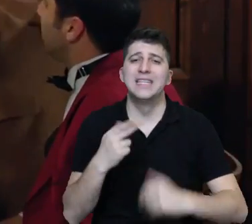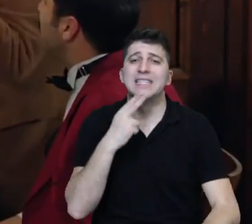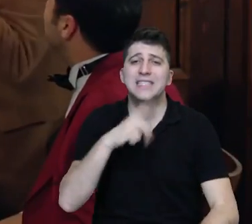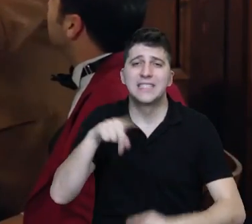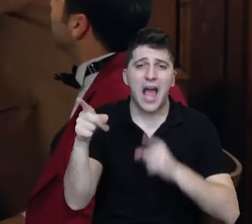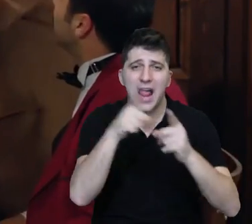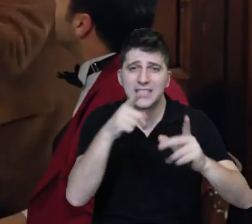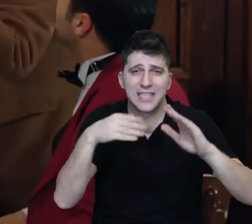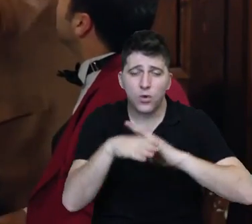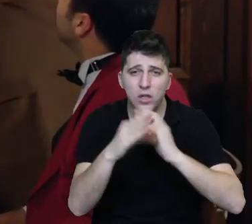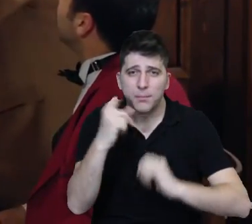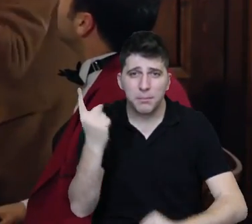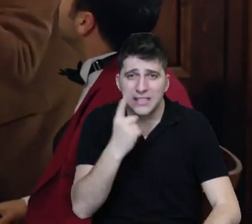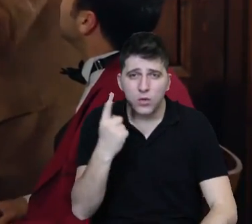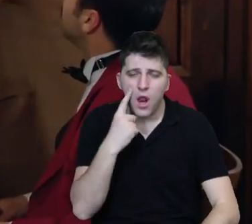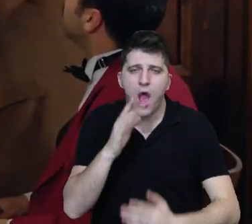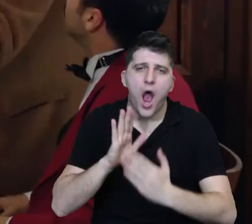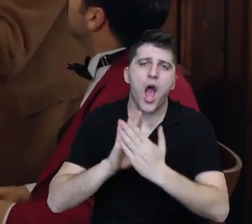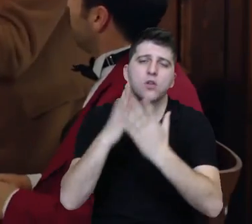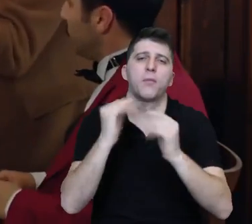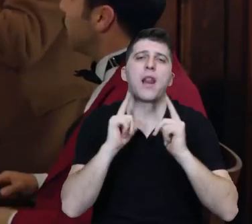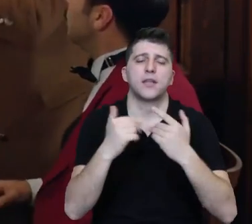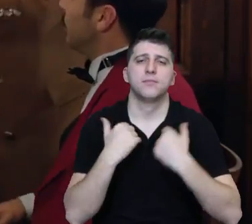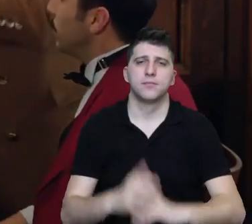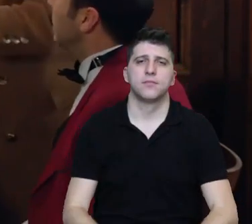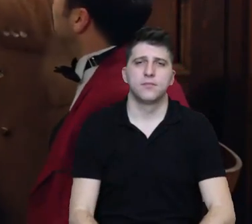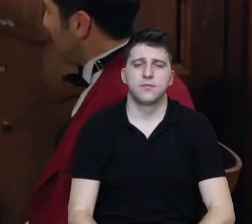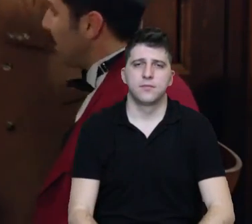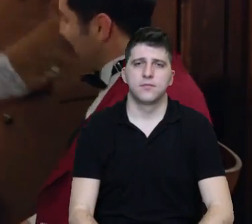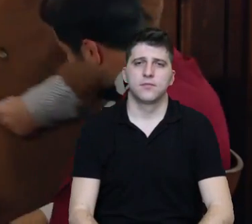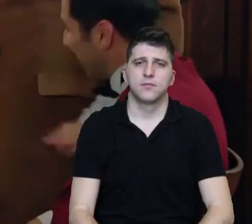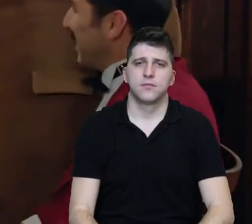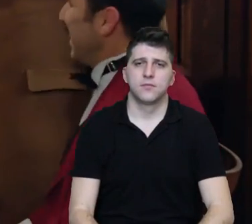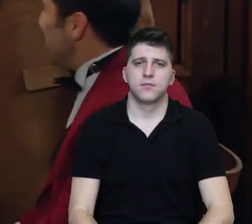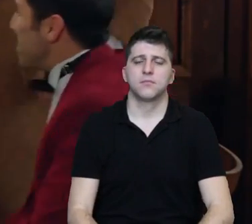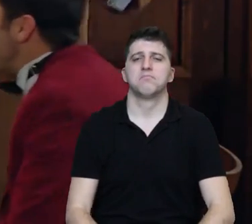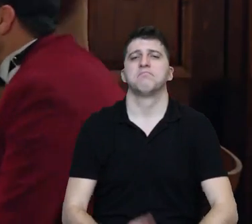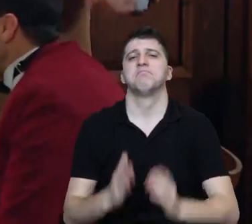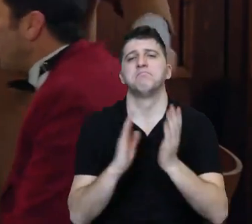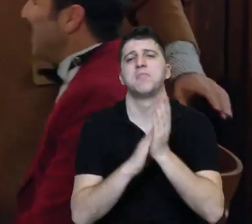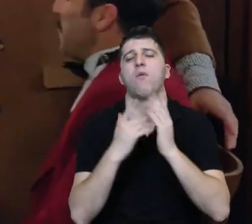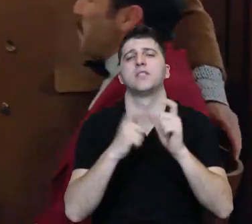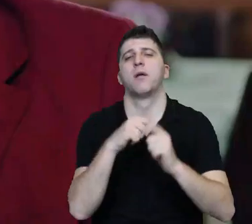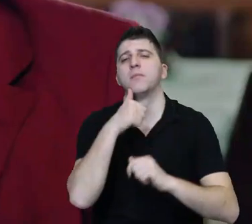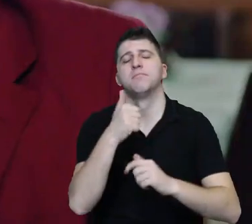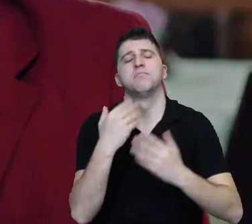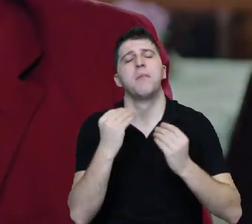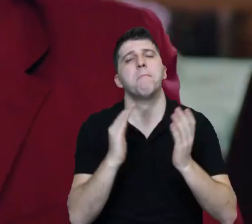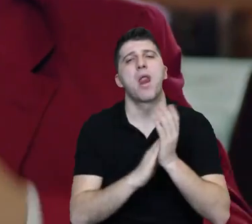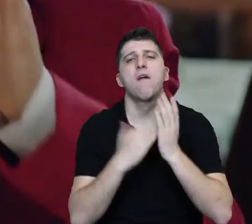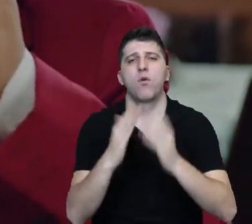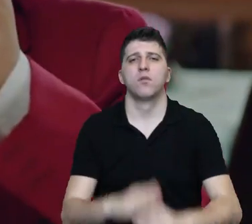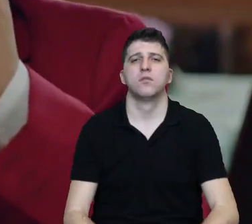Kızlarla aranıza girecek bir şeyin karşısında durmak zorundayım. Bravo Santral abi. Yaşa be Santral abim